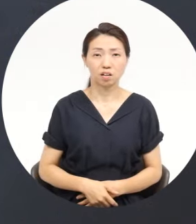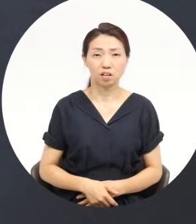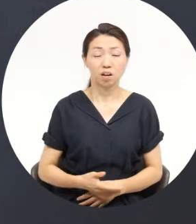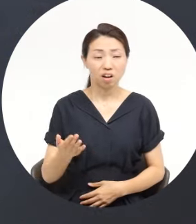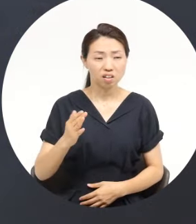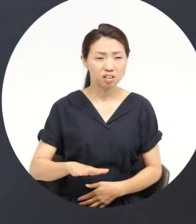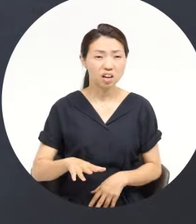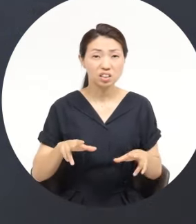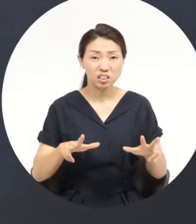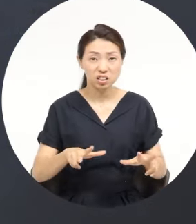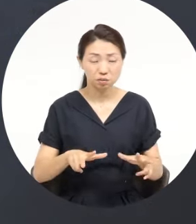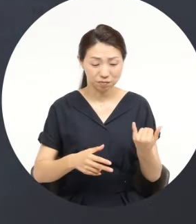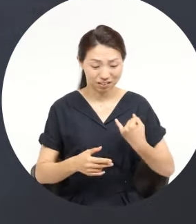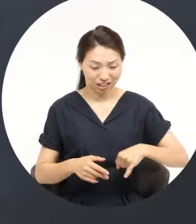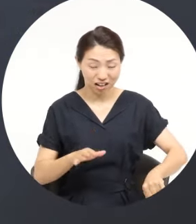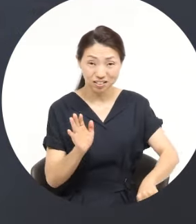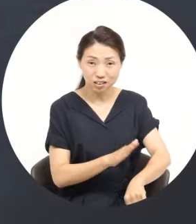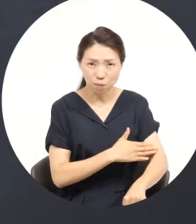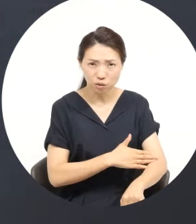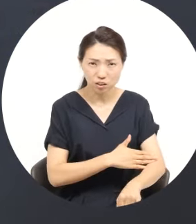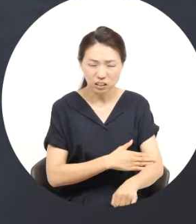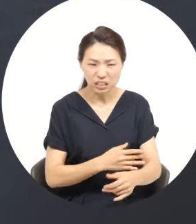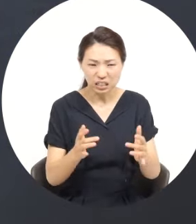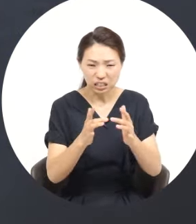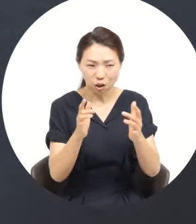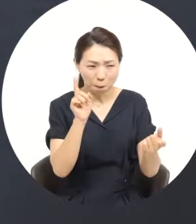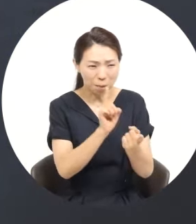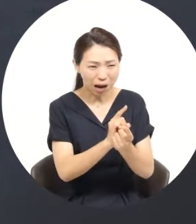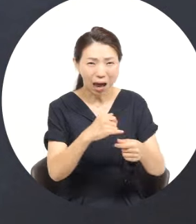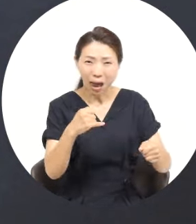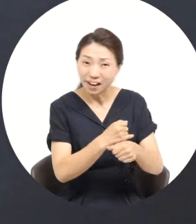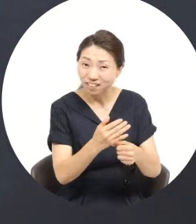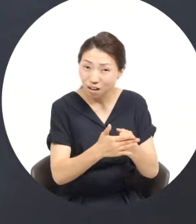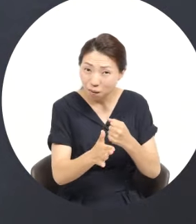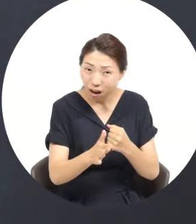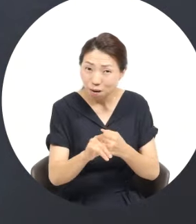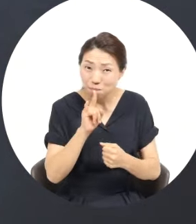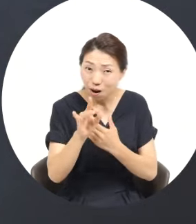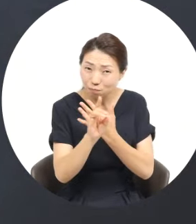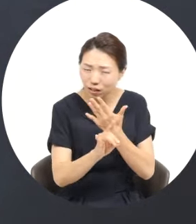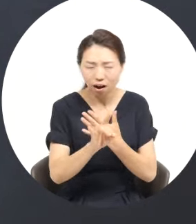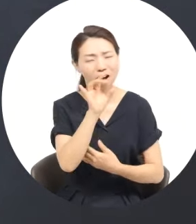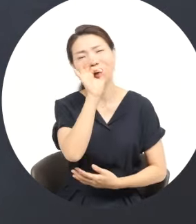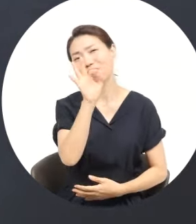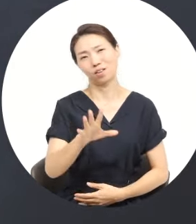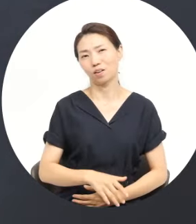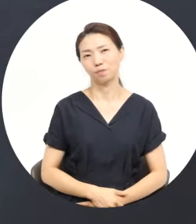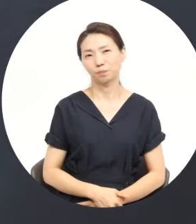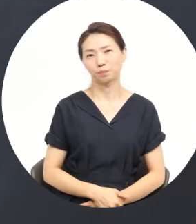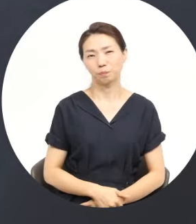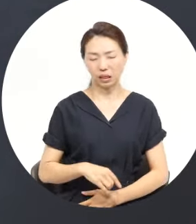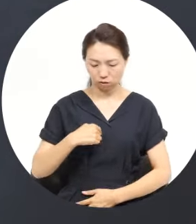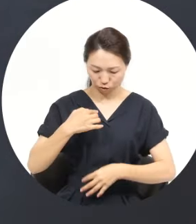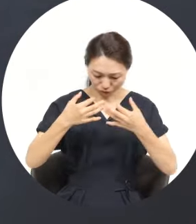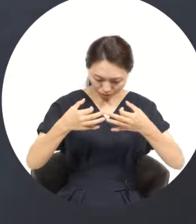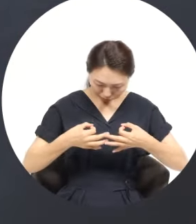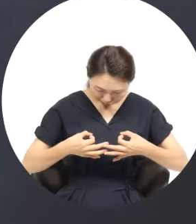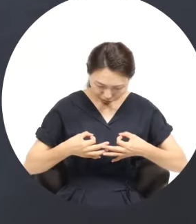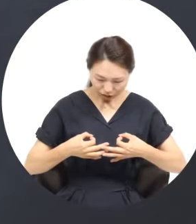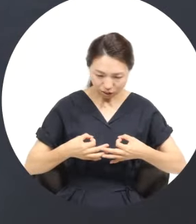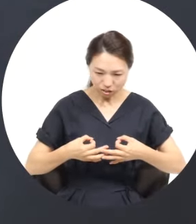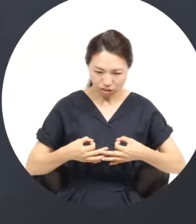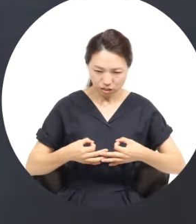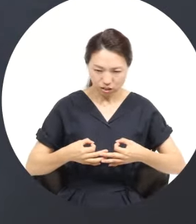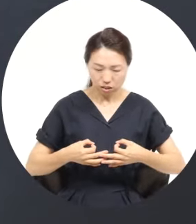거는 그거는 맞지가 않다. 그래서 자기가 먼저 자기를 돌아보고 나의 어떤 행동을 아이가 볼